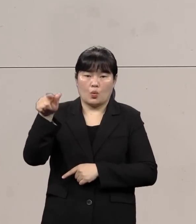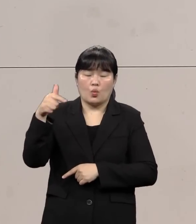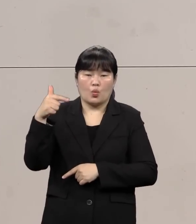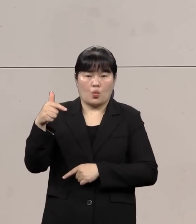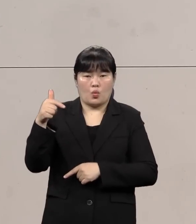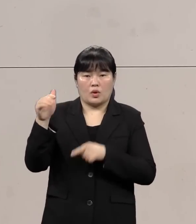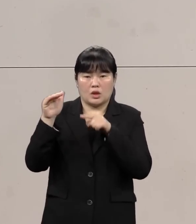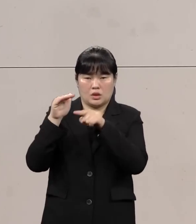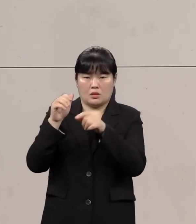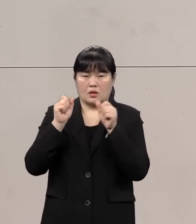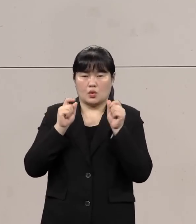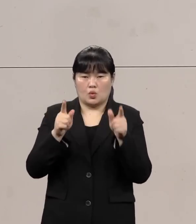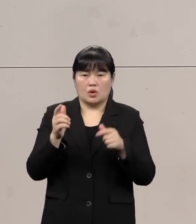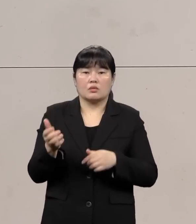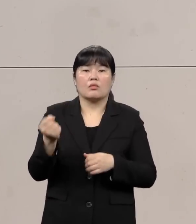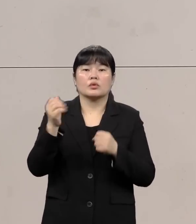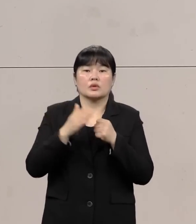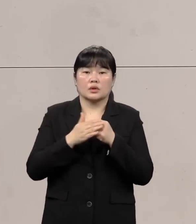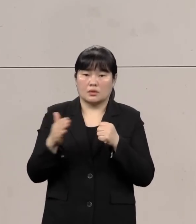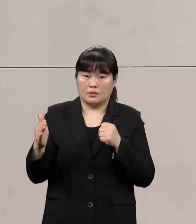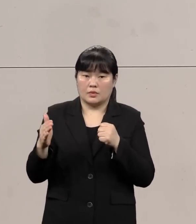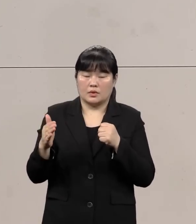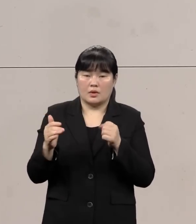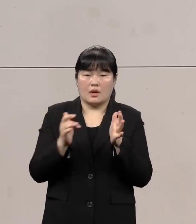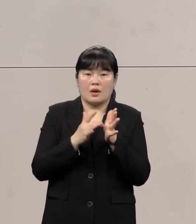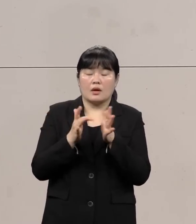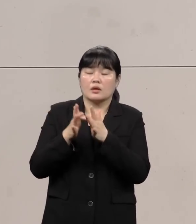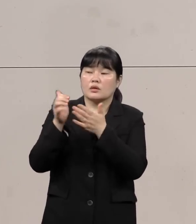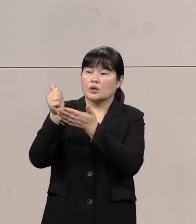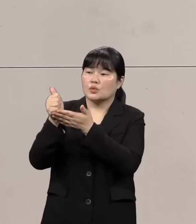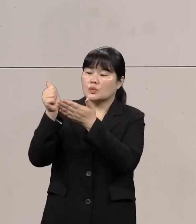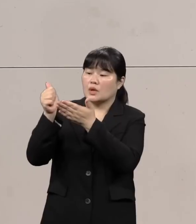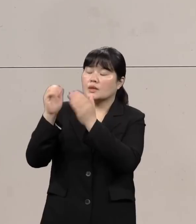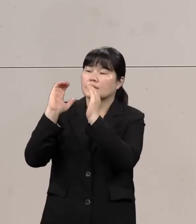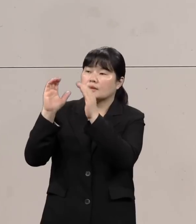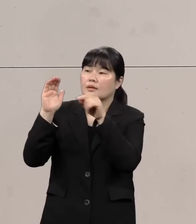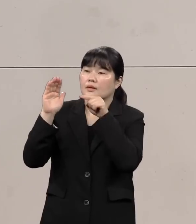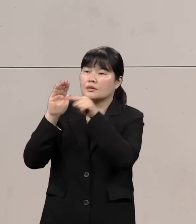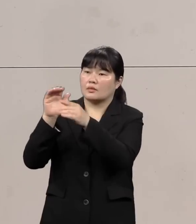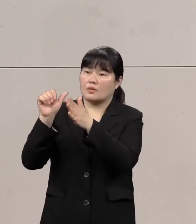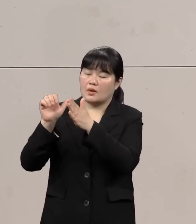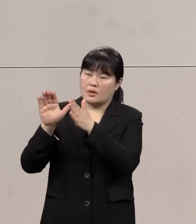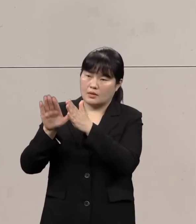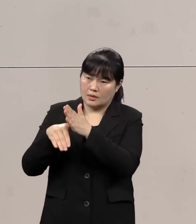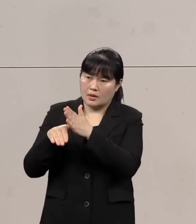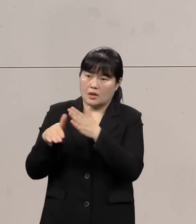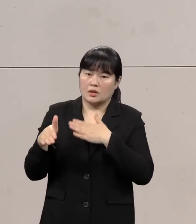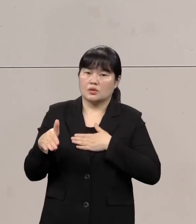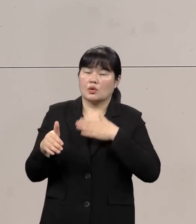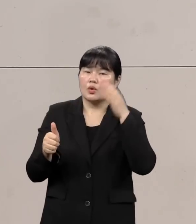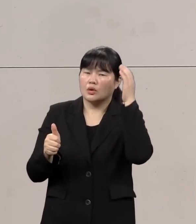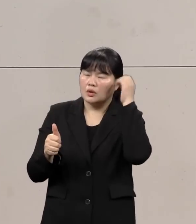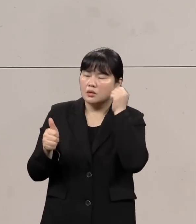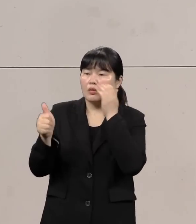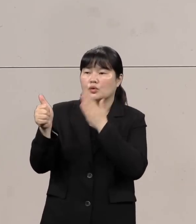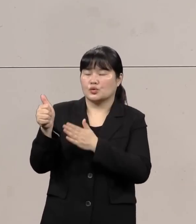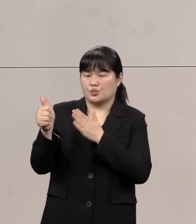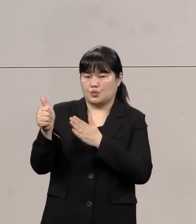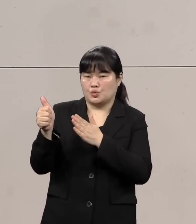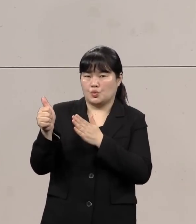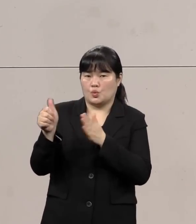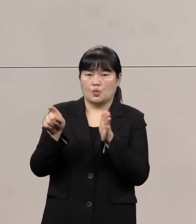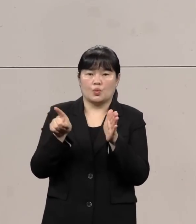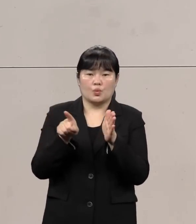때문입니다 예수님 선생님의 나라에 들어가실 때 저를 기억하여 주십시오